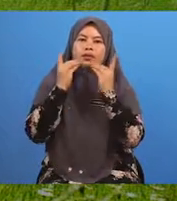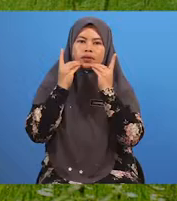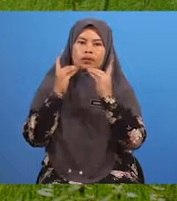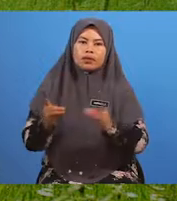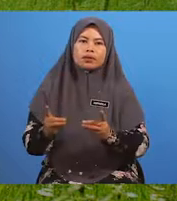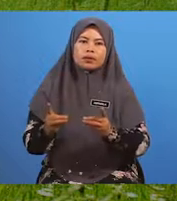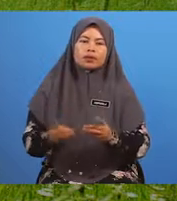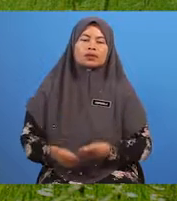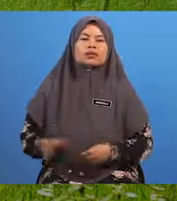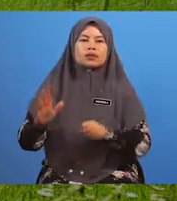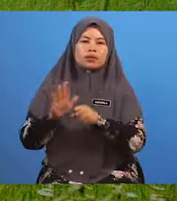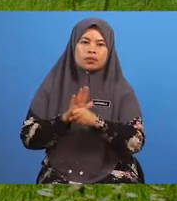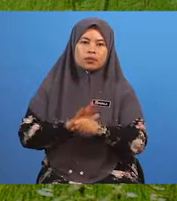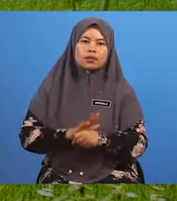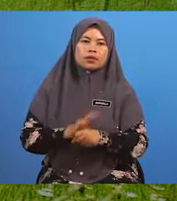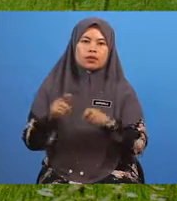anak kandung.